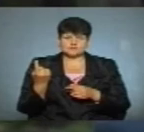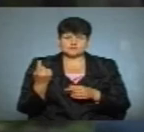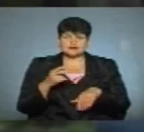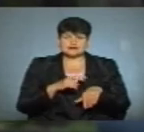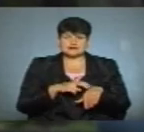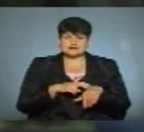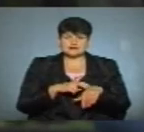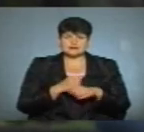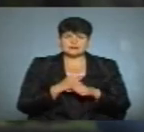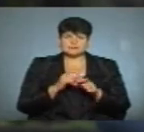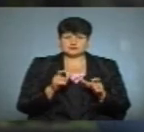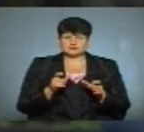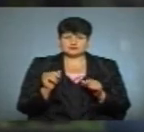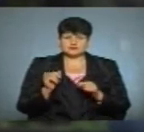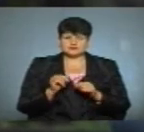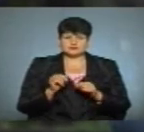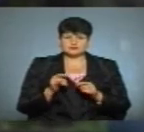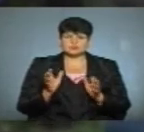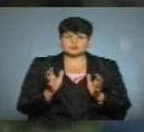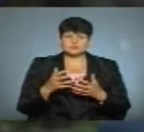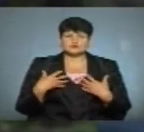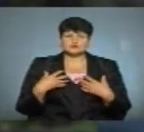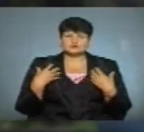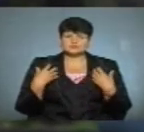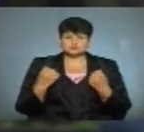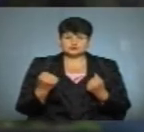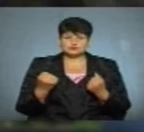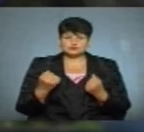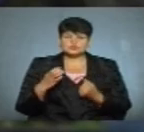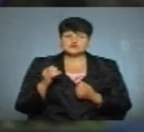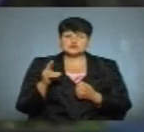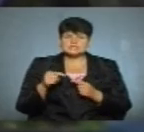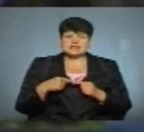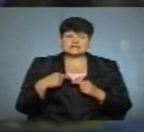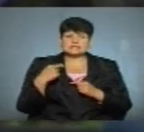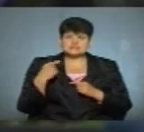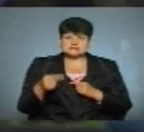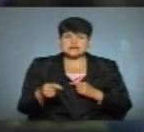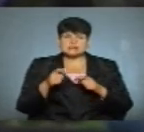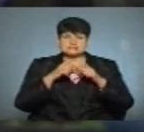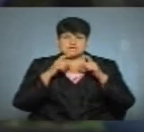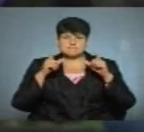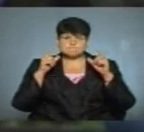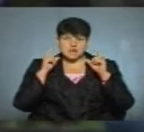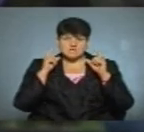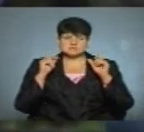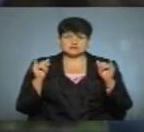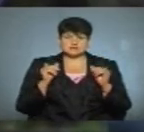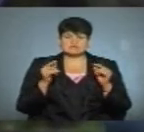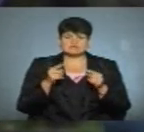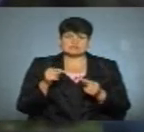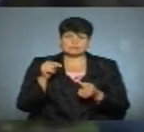лікаря лабораторії і охорони здоров'я. Соціальна дистанція, маски і